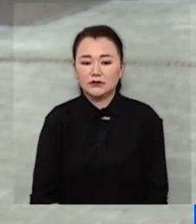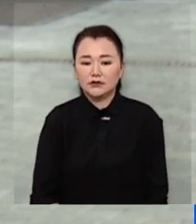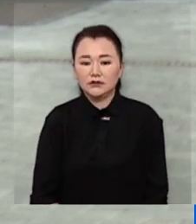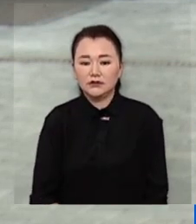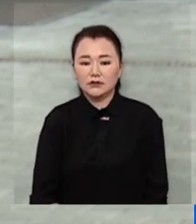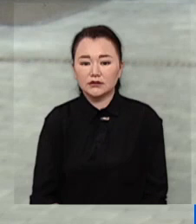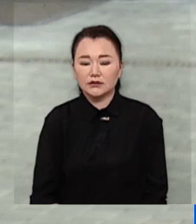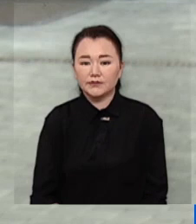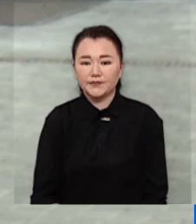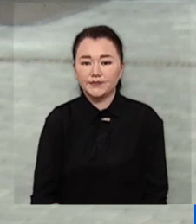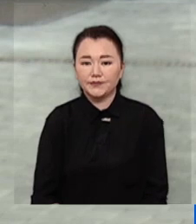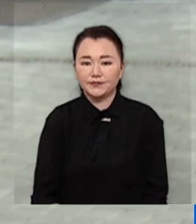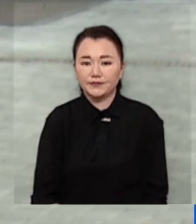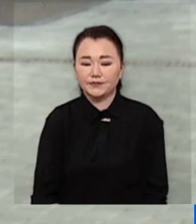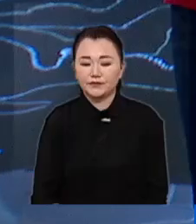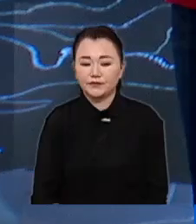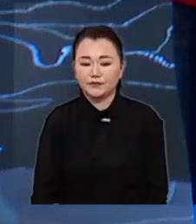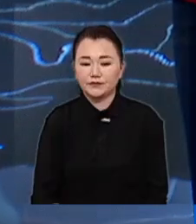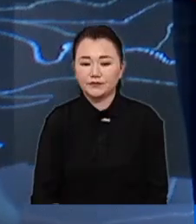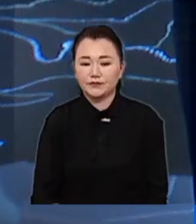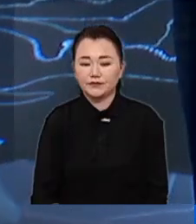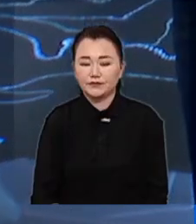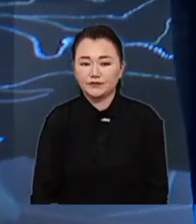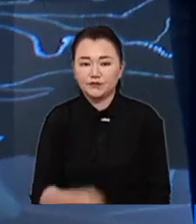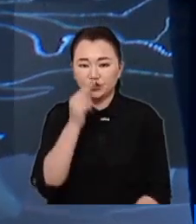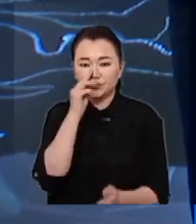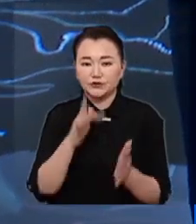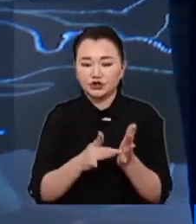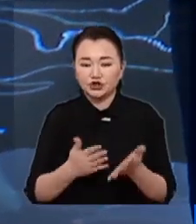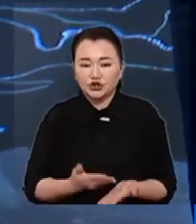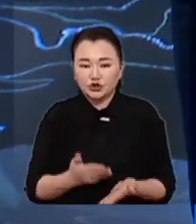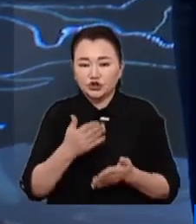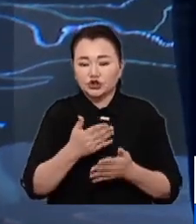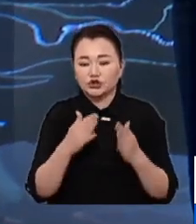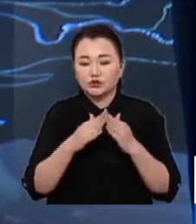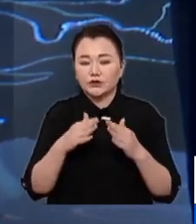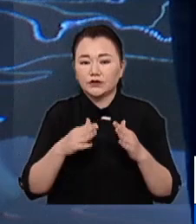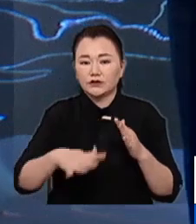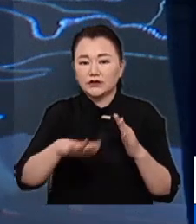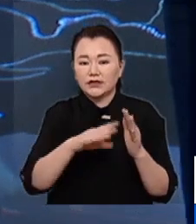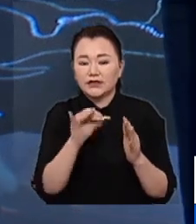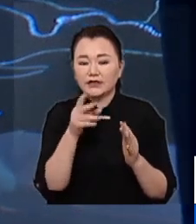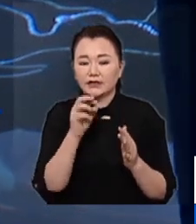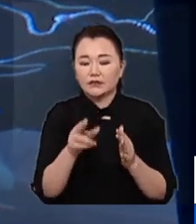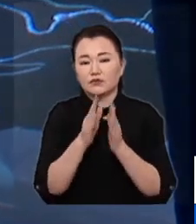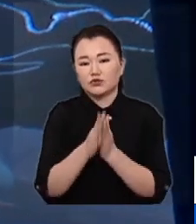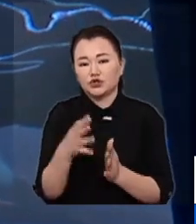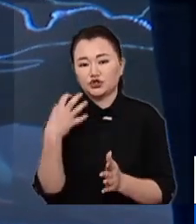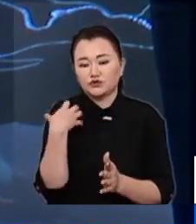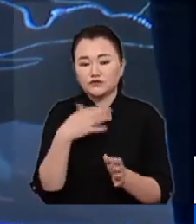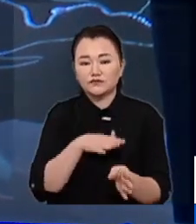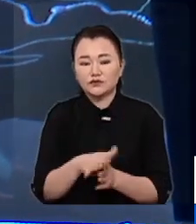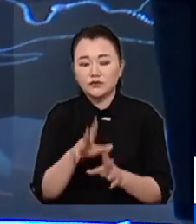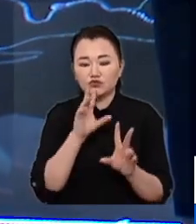Сулейменов, Информбюро, Алматы. В Шымкенте жители жилого массива Игелек просят чиновников